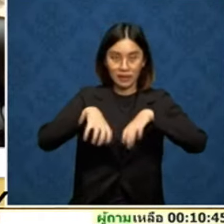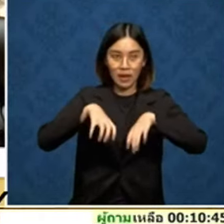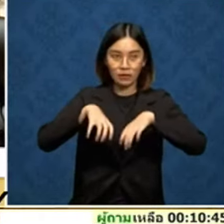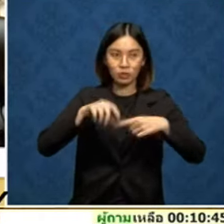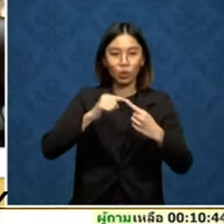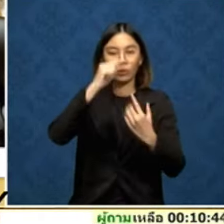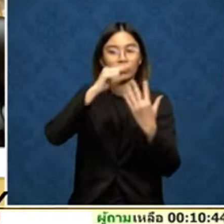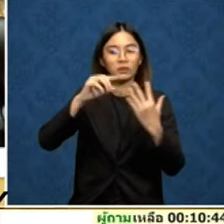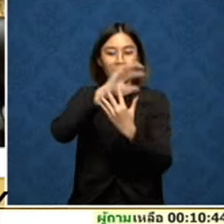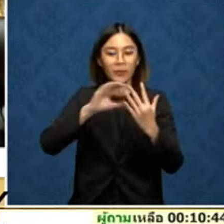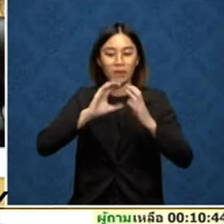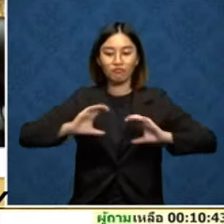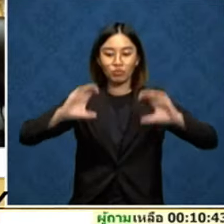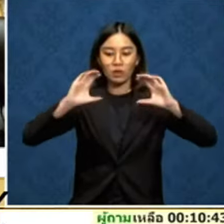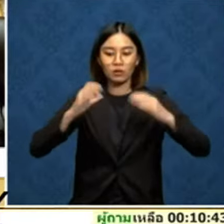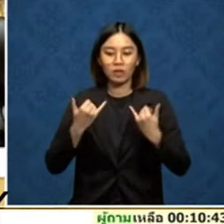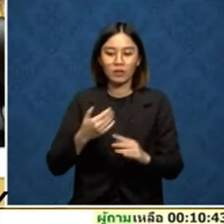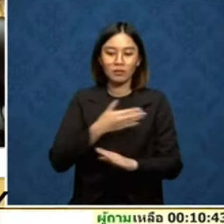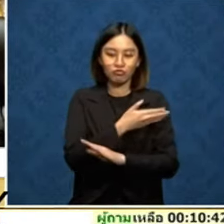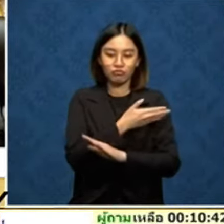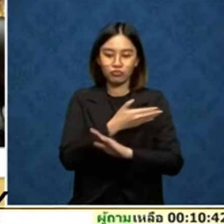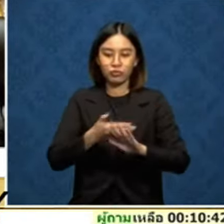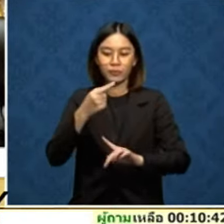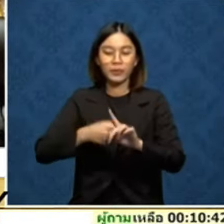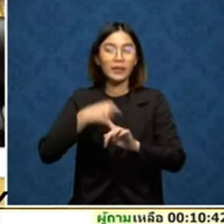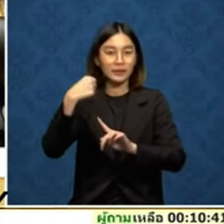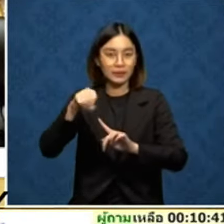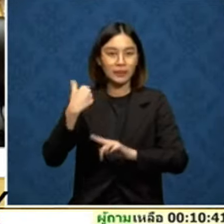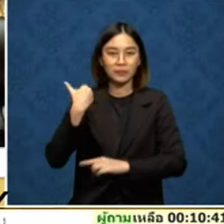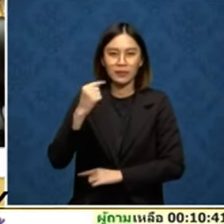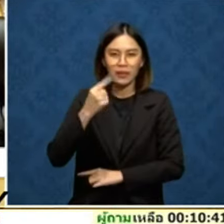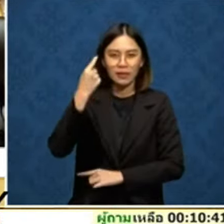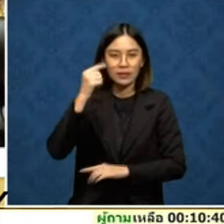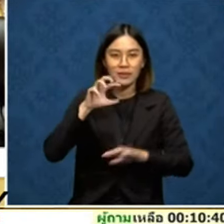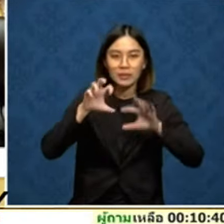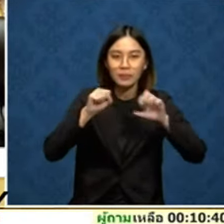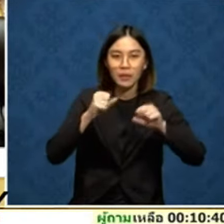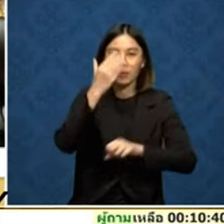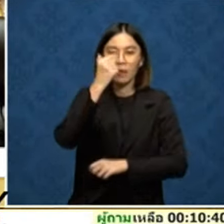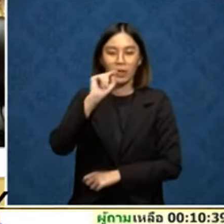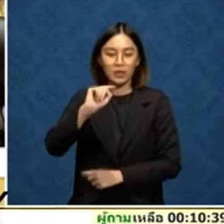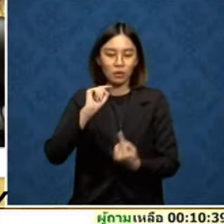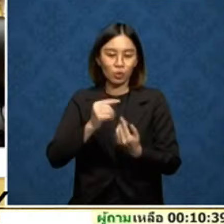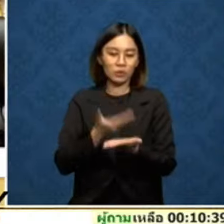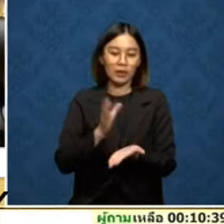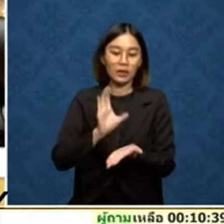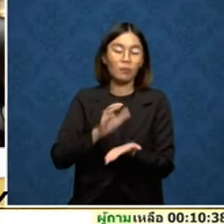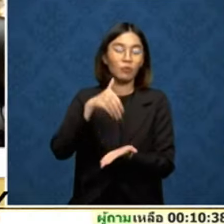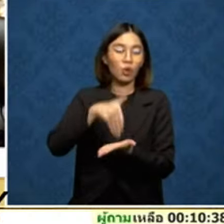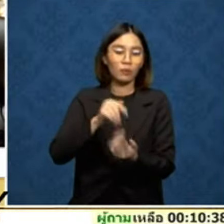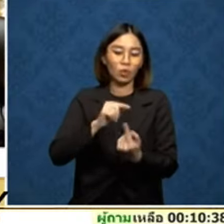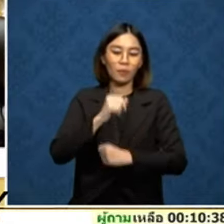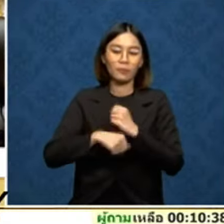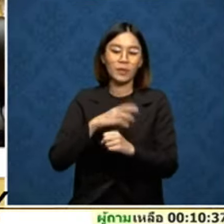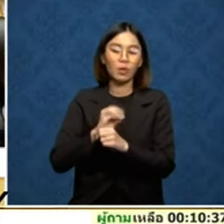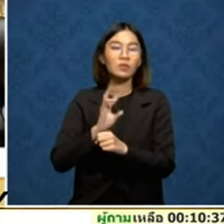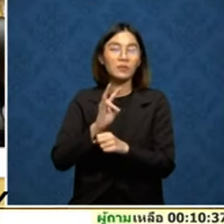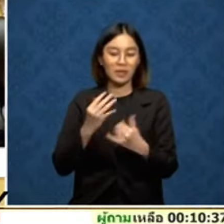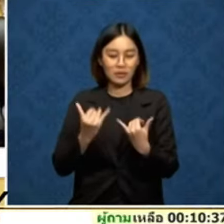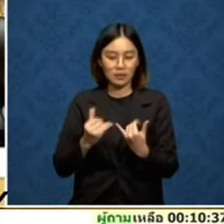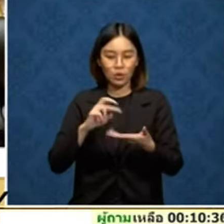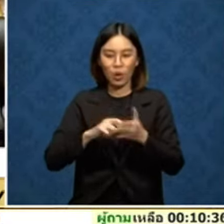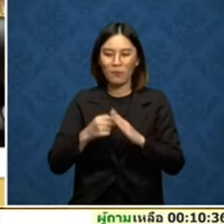การแผ่นดินมาตอนนี้ก็กว่า10เดือนแล้วนะคะเราก็มีข้อสังเกตว่าในงบกลางของปี67เนี่ยแ